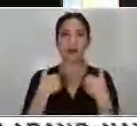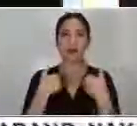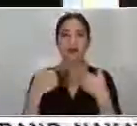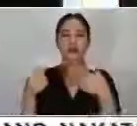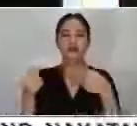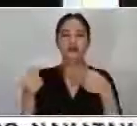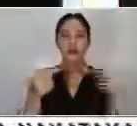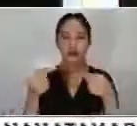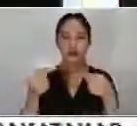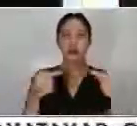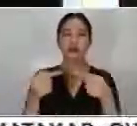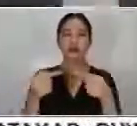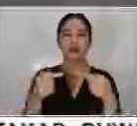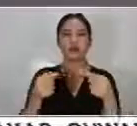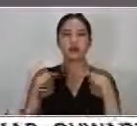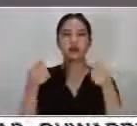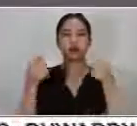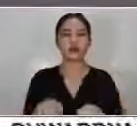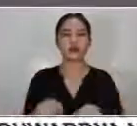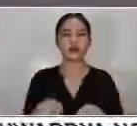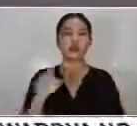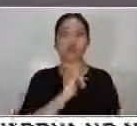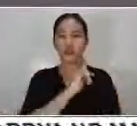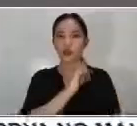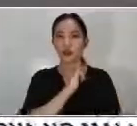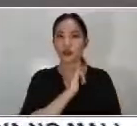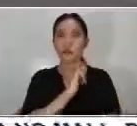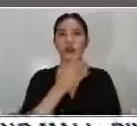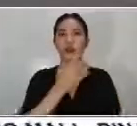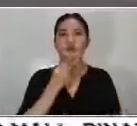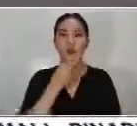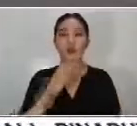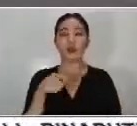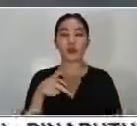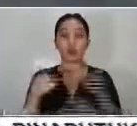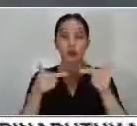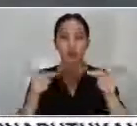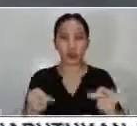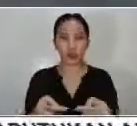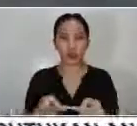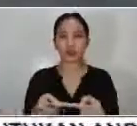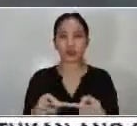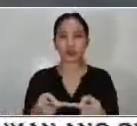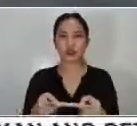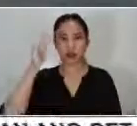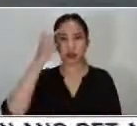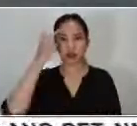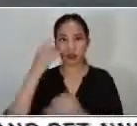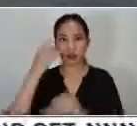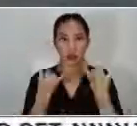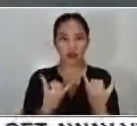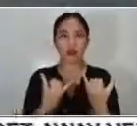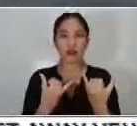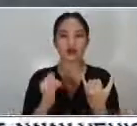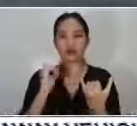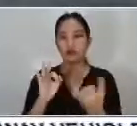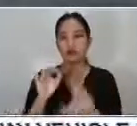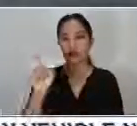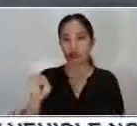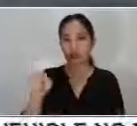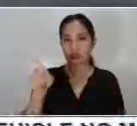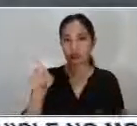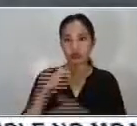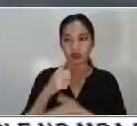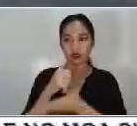at Israel troops. Kahapon ay muling pinaulanan ng rockets ang Israel sa Gaza Strip, o saan kasama sa mga